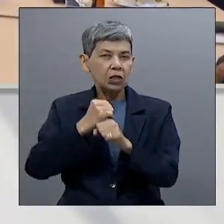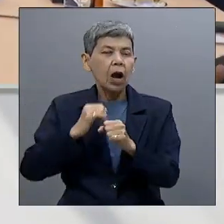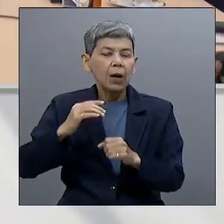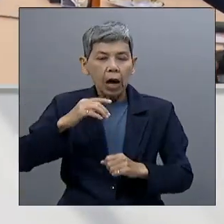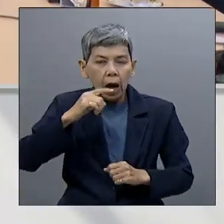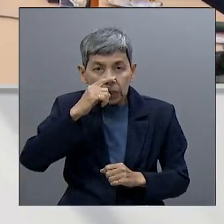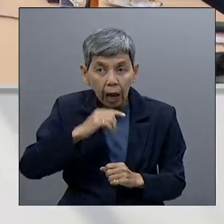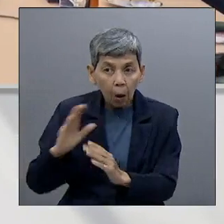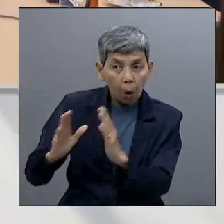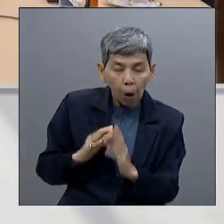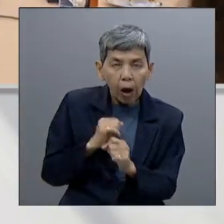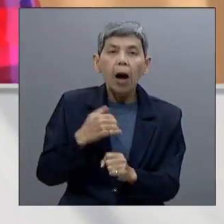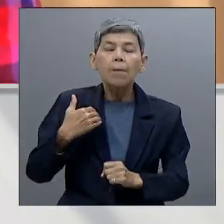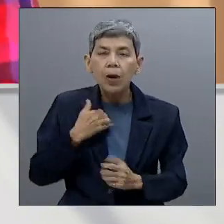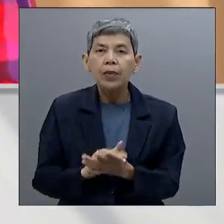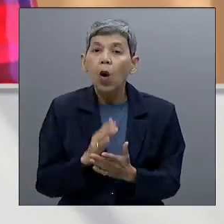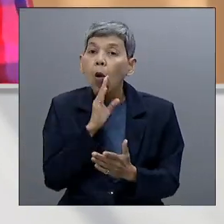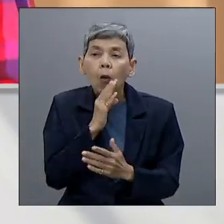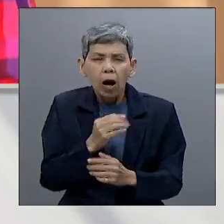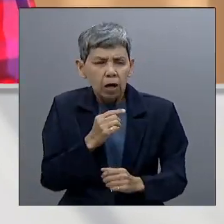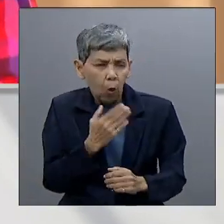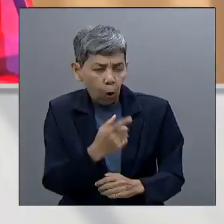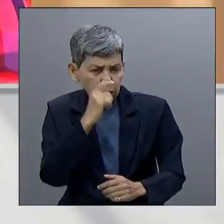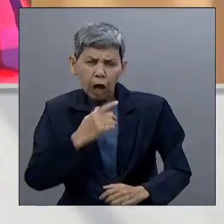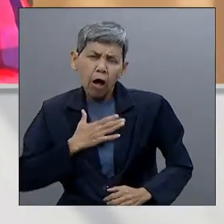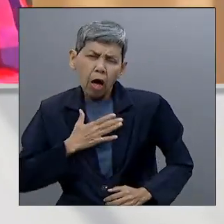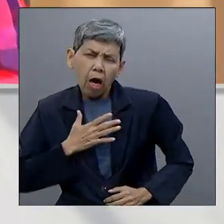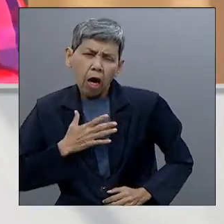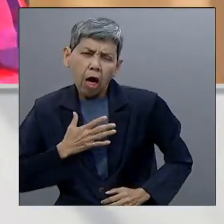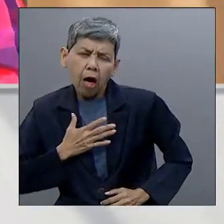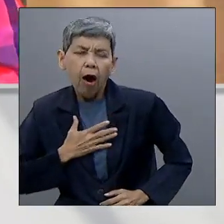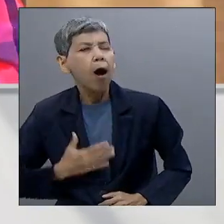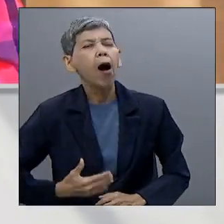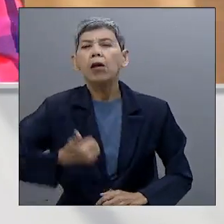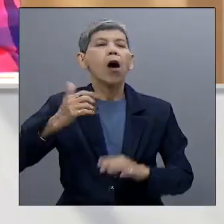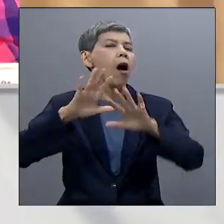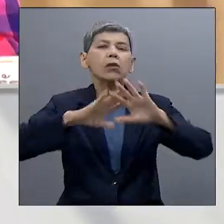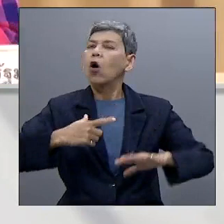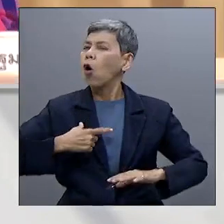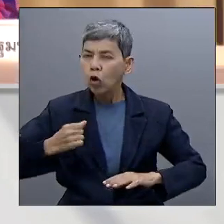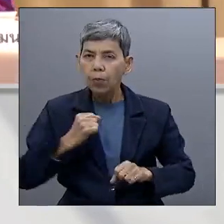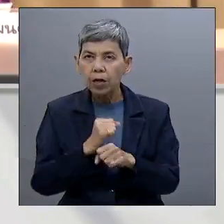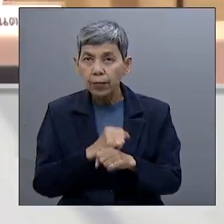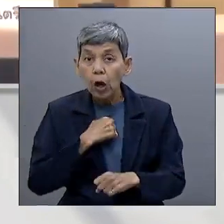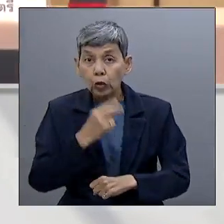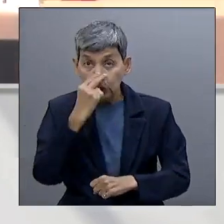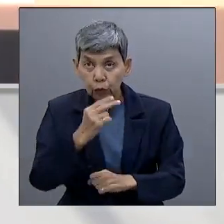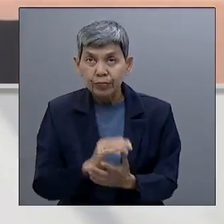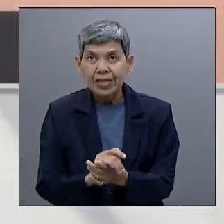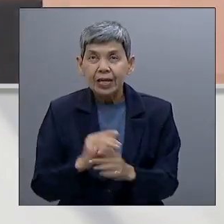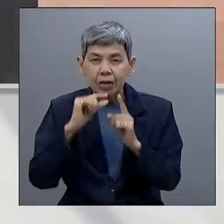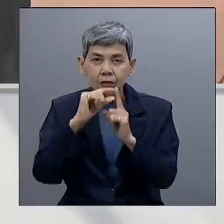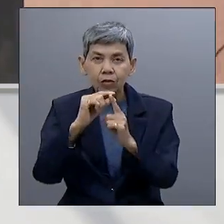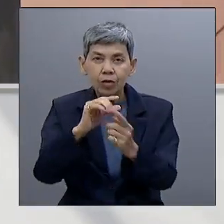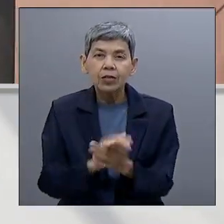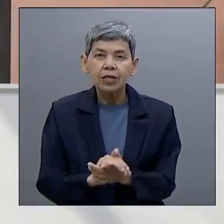ทยด้วยหลักคิดที่ว่าถ้าซื้อใจไทยได้ก็ได้ใจไปทั้งอาเซียนค่ะฉะนั้นถ้าจะมองว่าในคำนิยามของโ